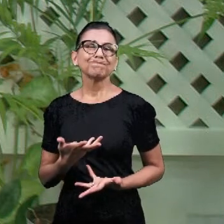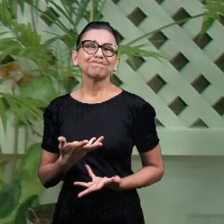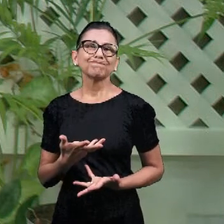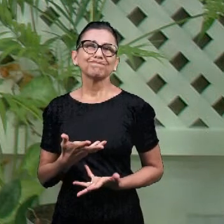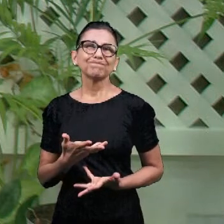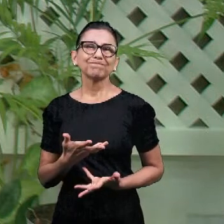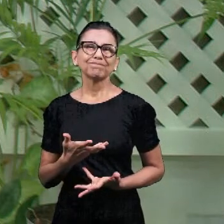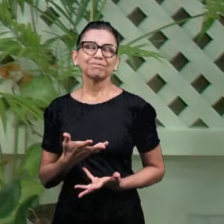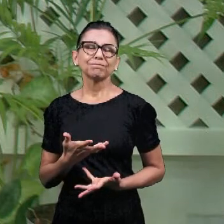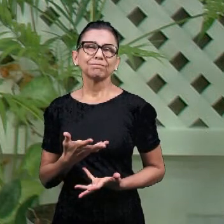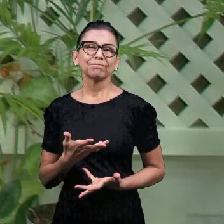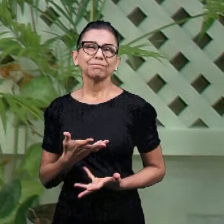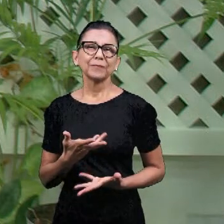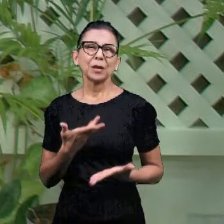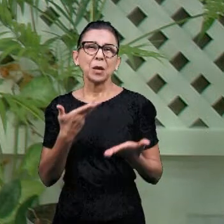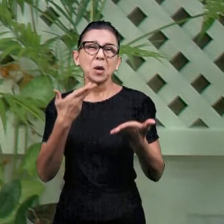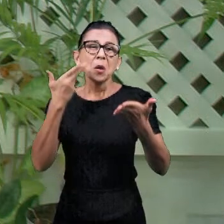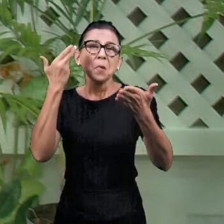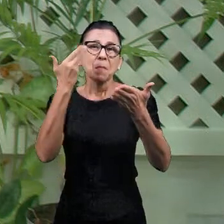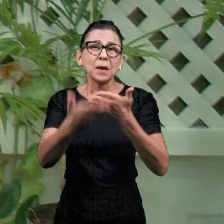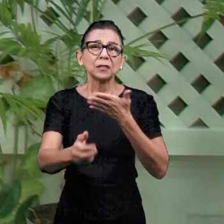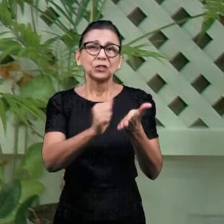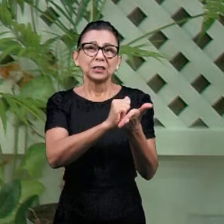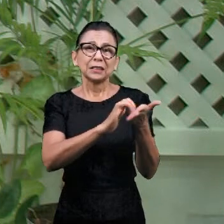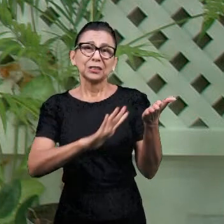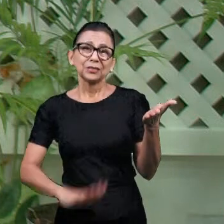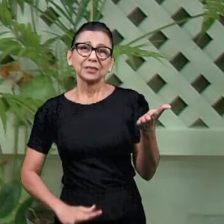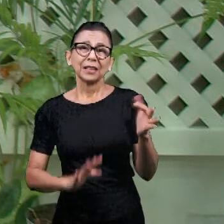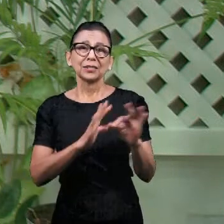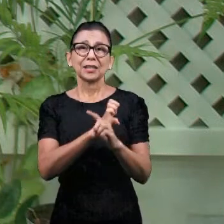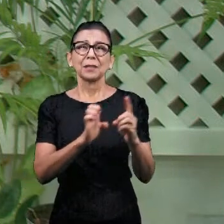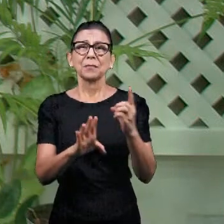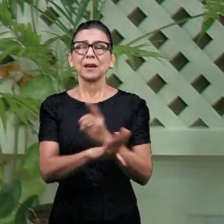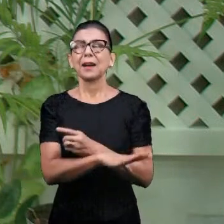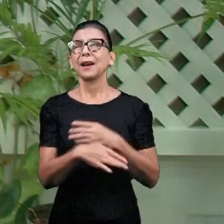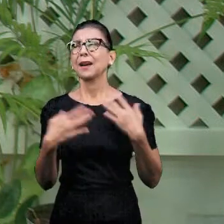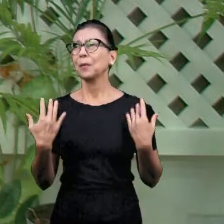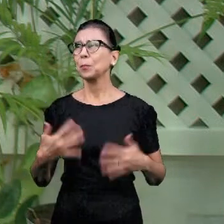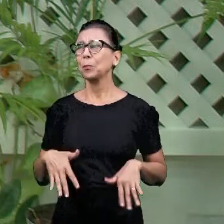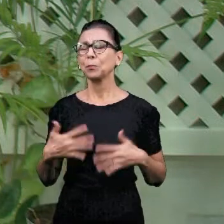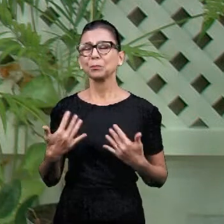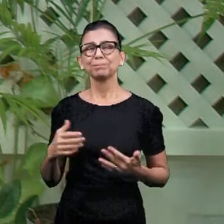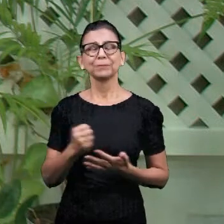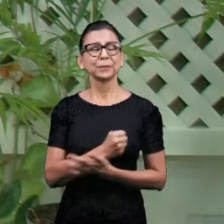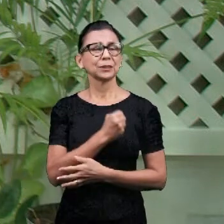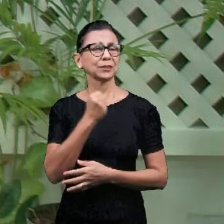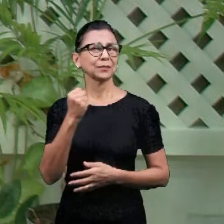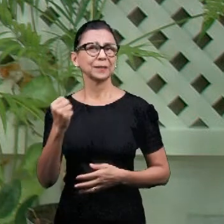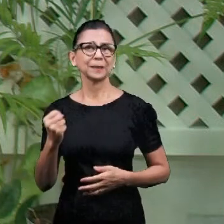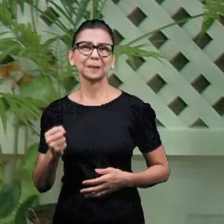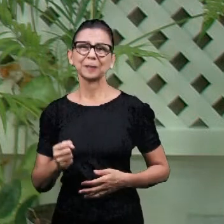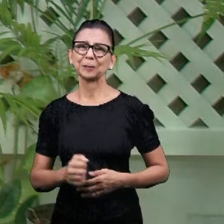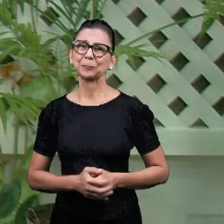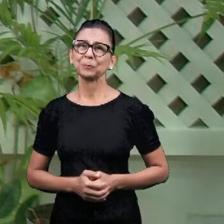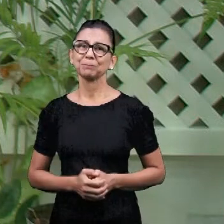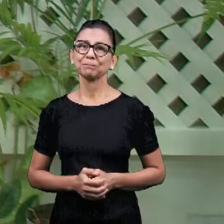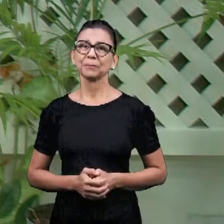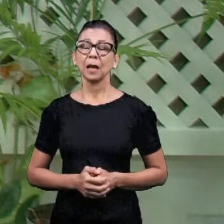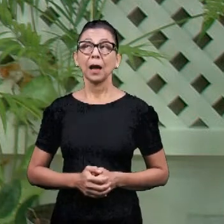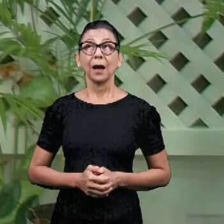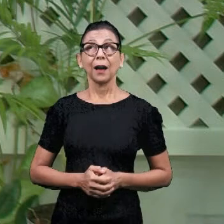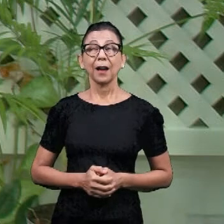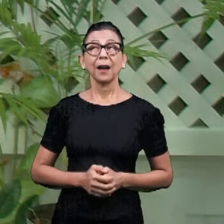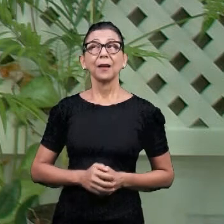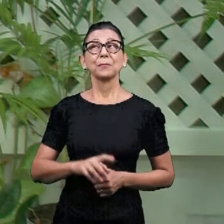donc, j'ai eu un problème parce que je ne suis pas allé faire le devoir maison de